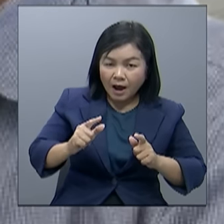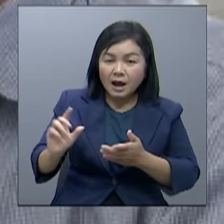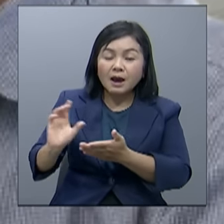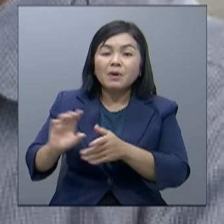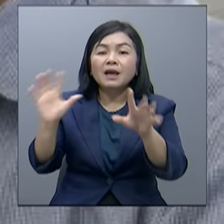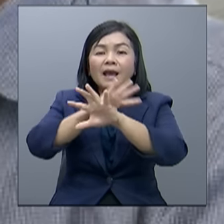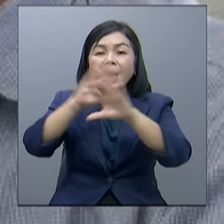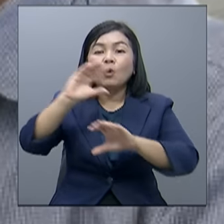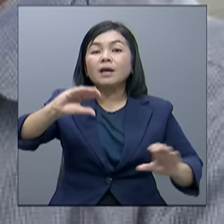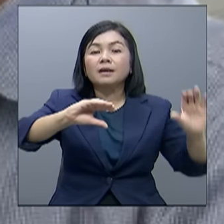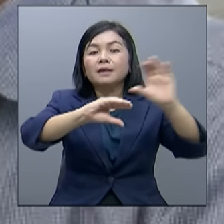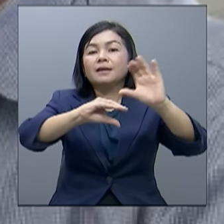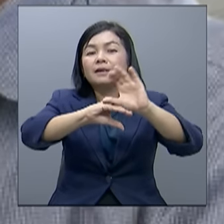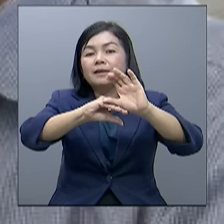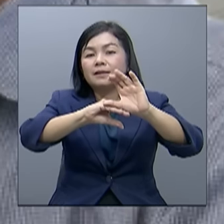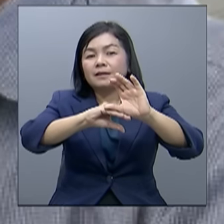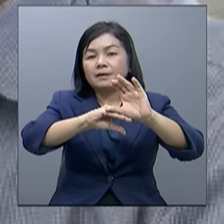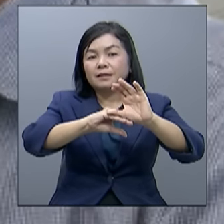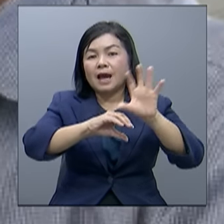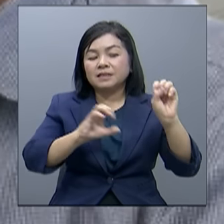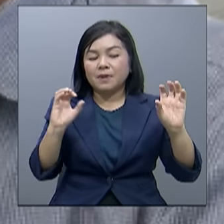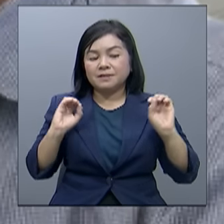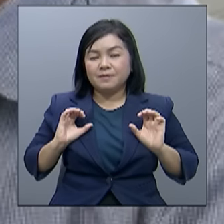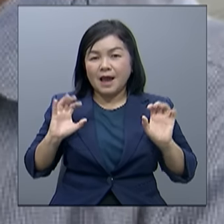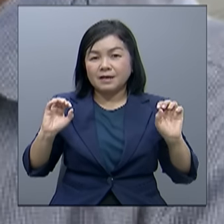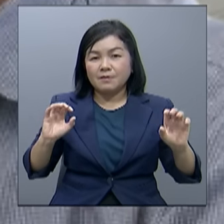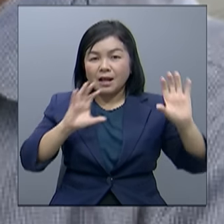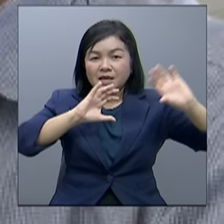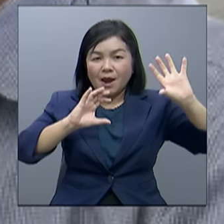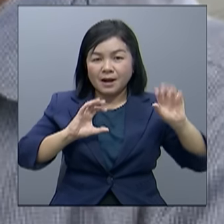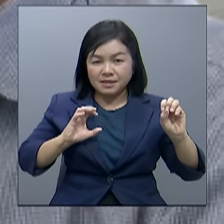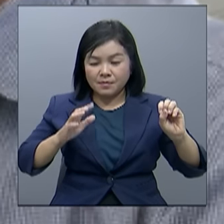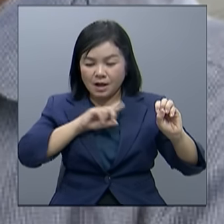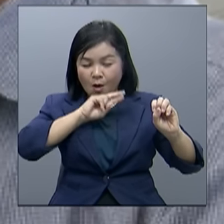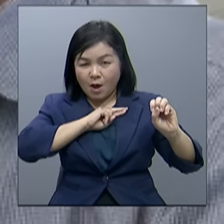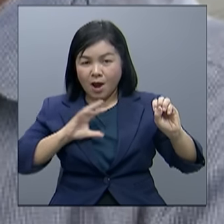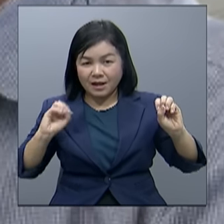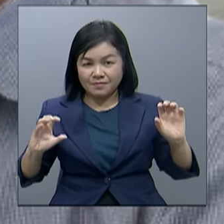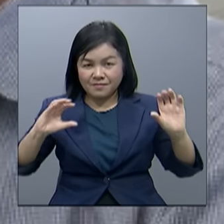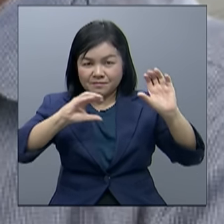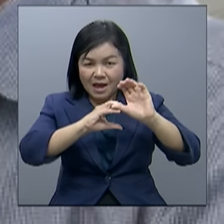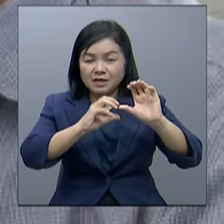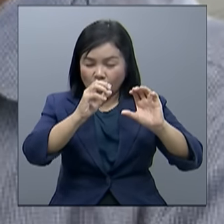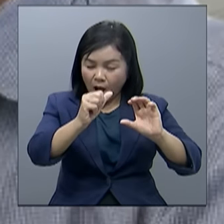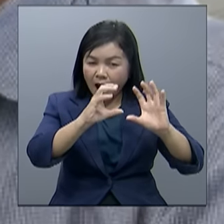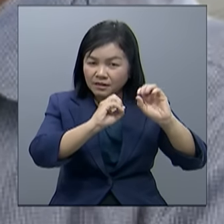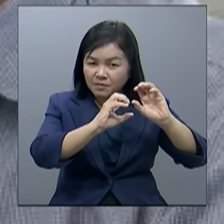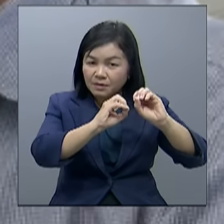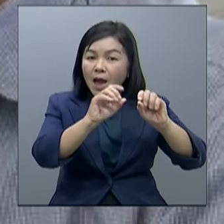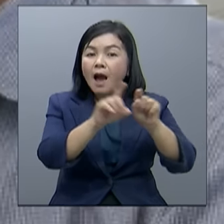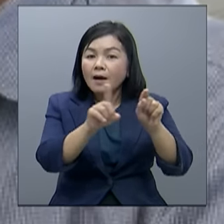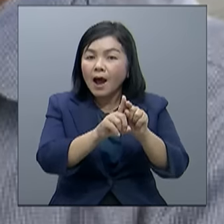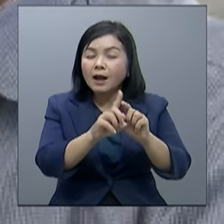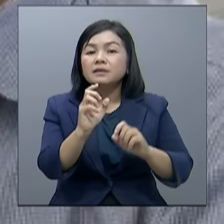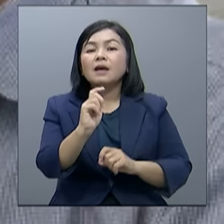งอะครับ ค่ะ นะครับแล้วก็เงื่อนไขต่อไปคืออาจจะต้องมีโควต้าลิมิตบางอย่างผมยังไม่แน่ใจว่าทำยังไงแต่ทางเทคนิคมันทำได้แหละว่